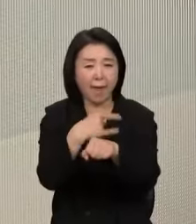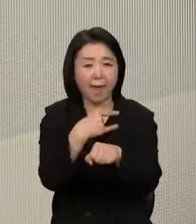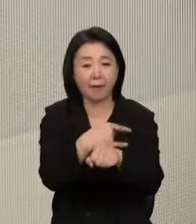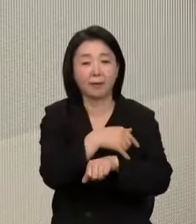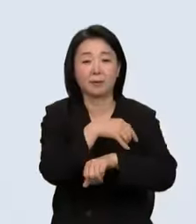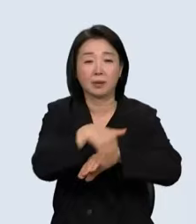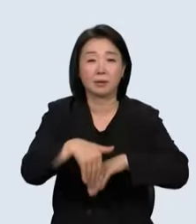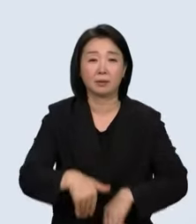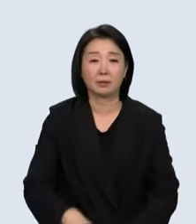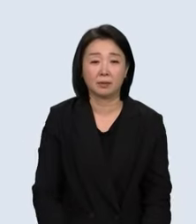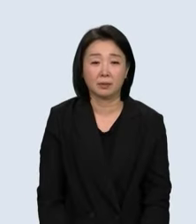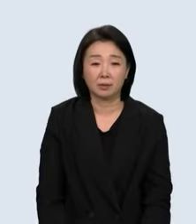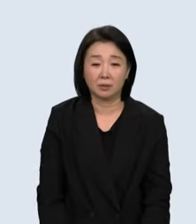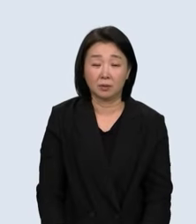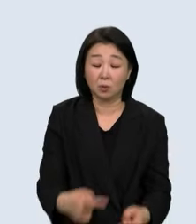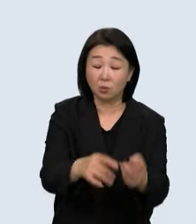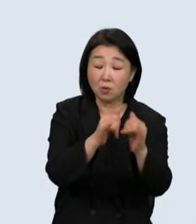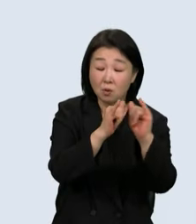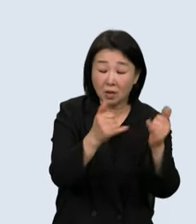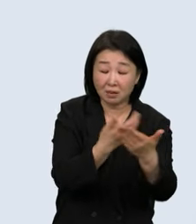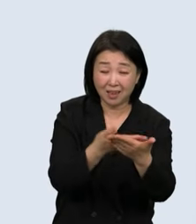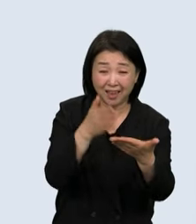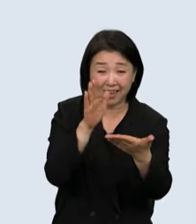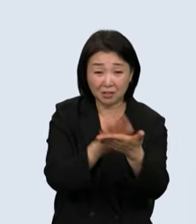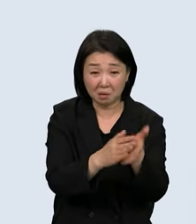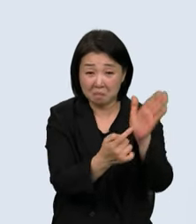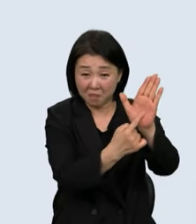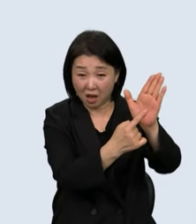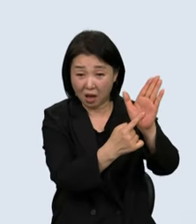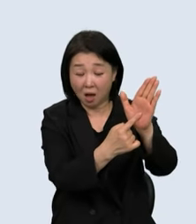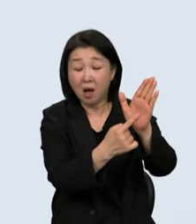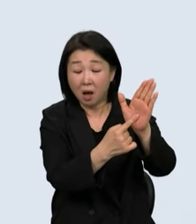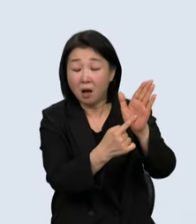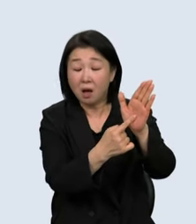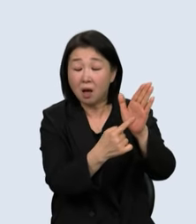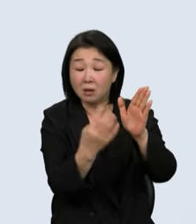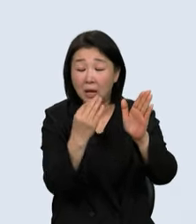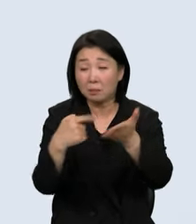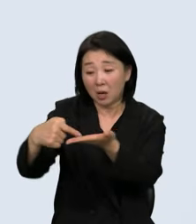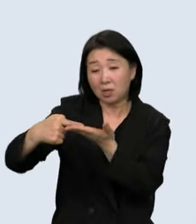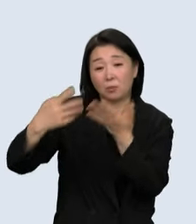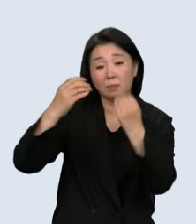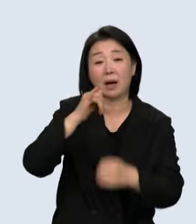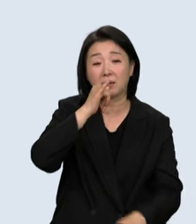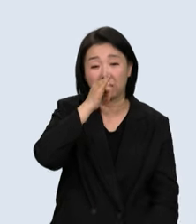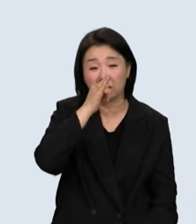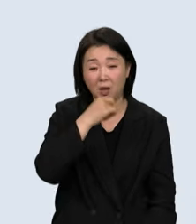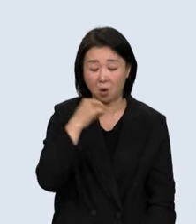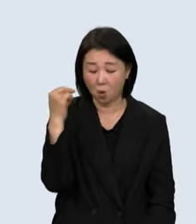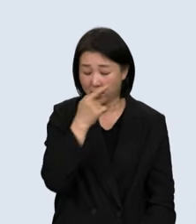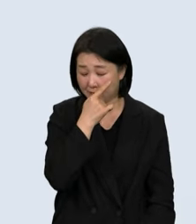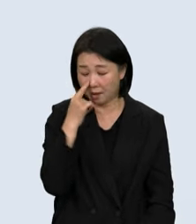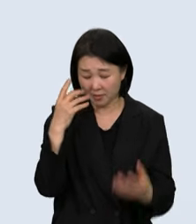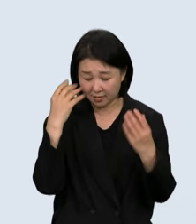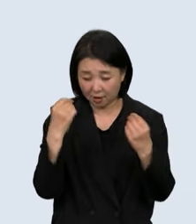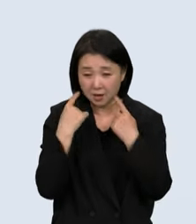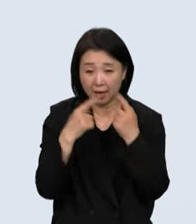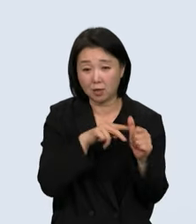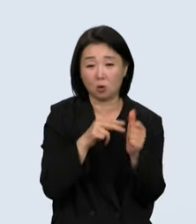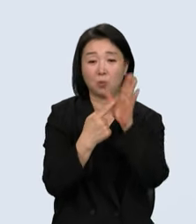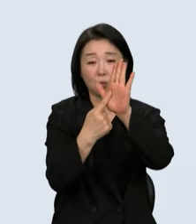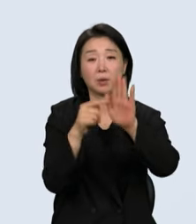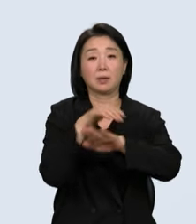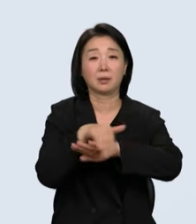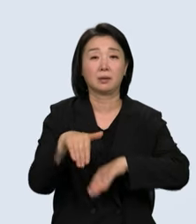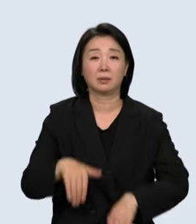계획입니다 운영진은 개설한지 얼마 되지 않았지만 여러 제보가 들어오고 있다며 철저한 검증을 거쳐 신상을 공개할